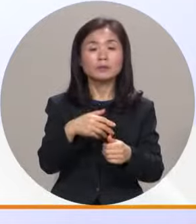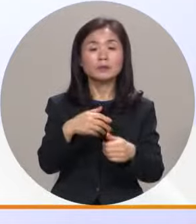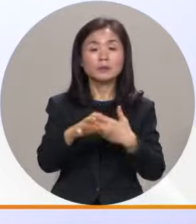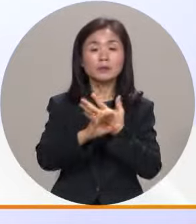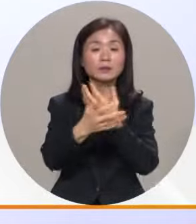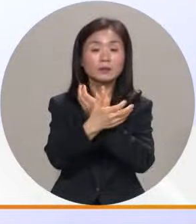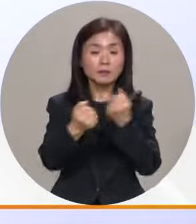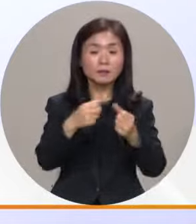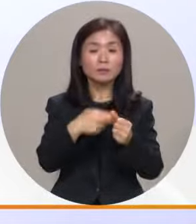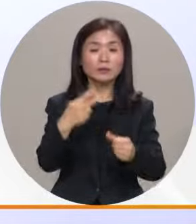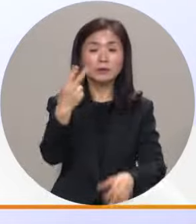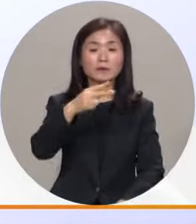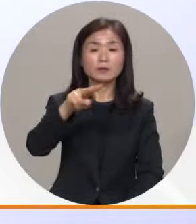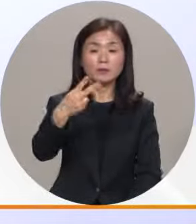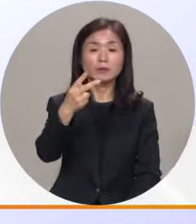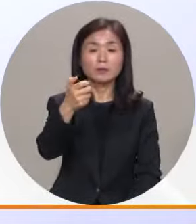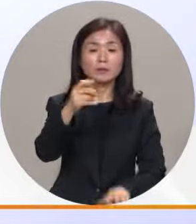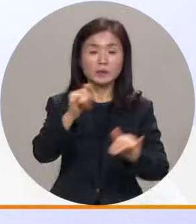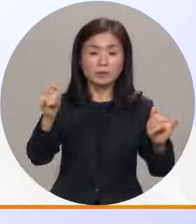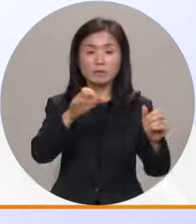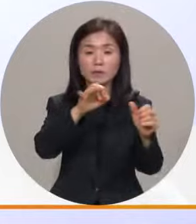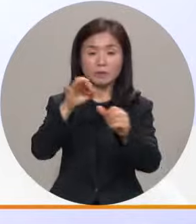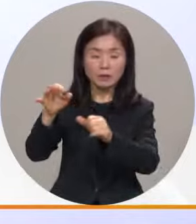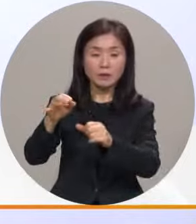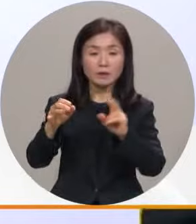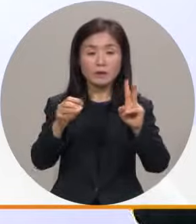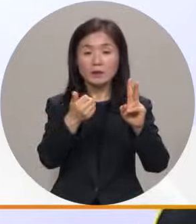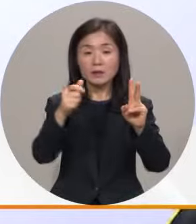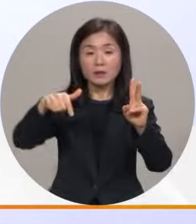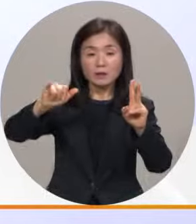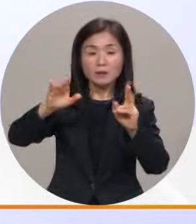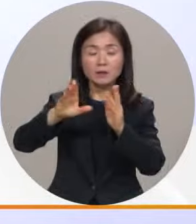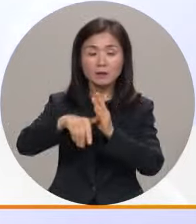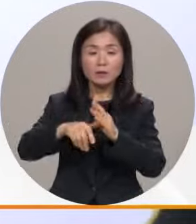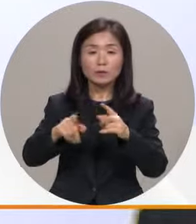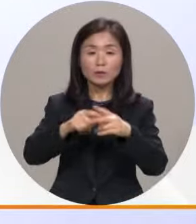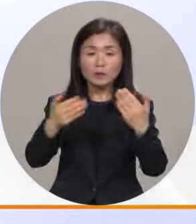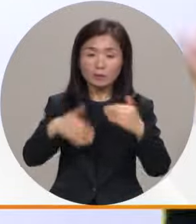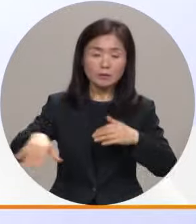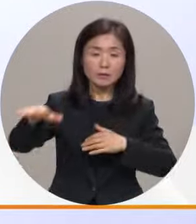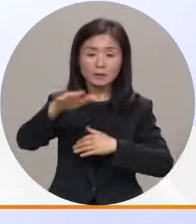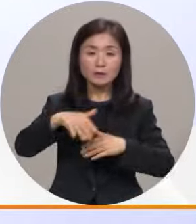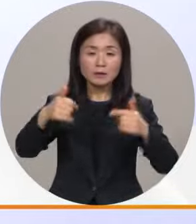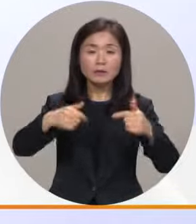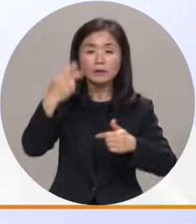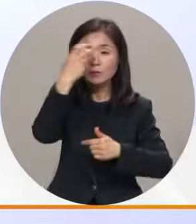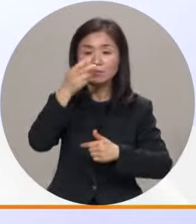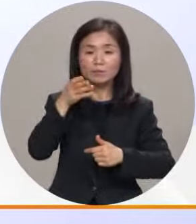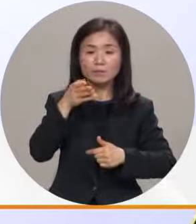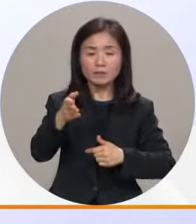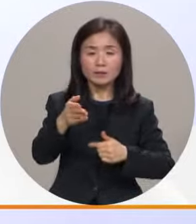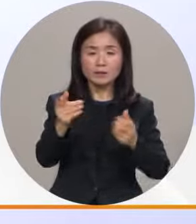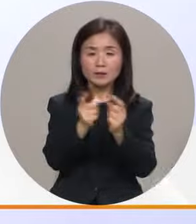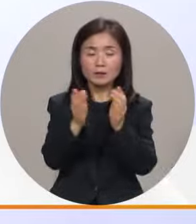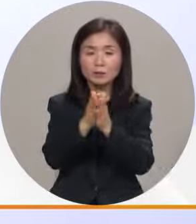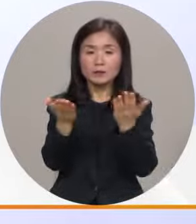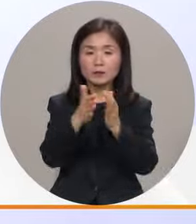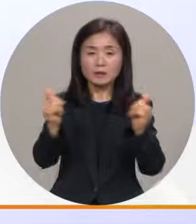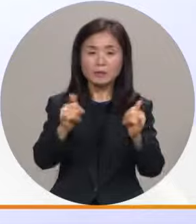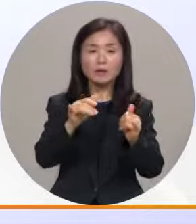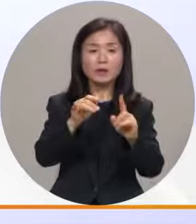이상을 배치하고 2학기에는 모든 초등학교에 봄 전담 실무인력을